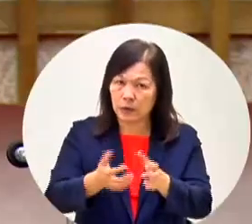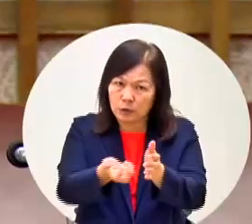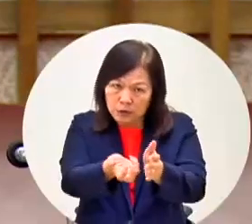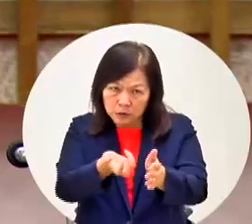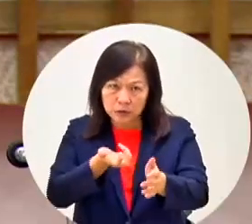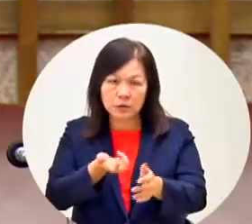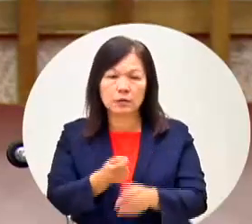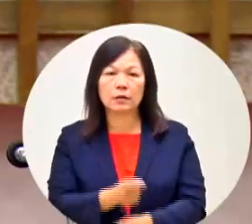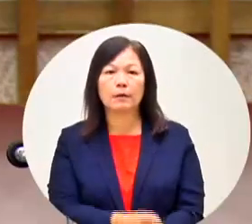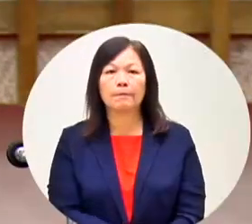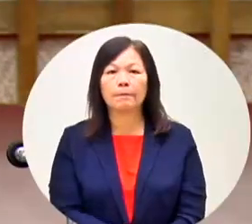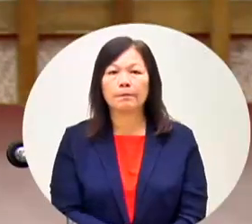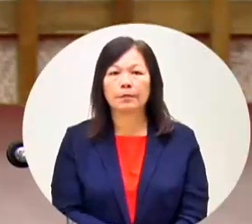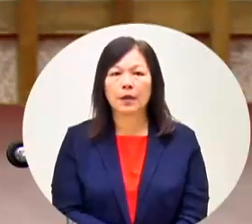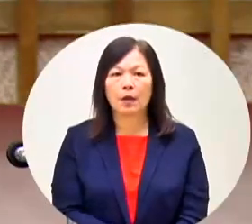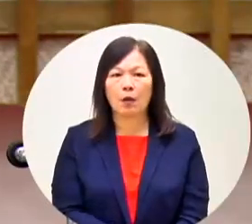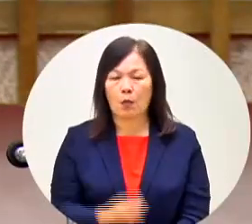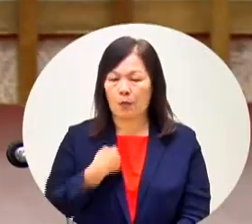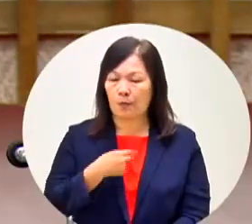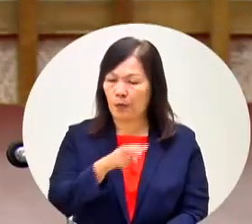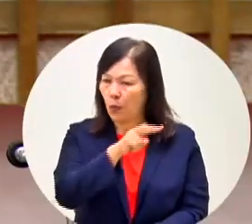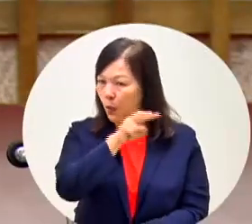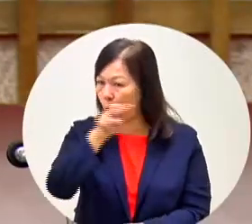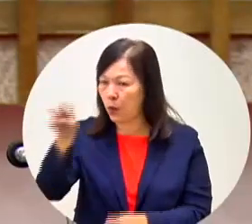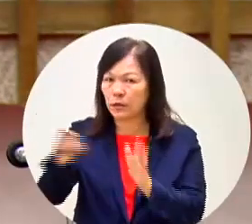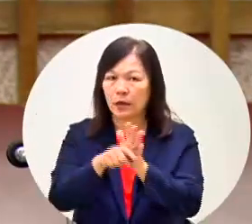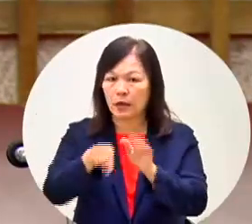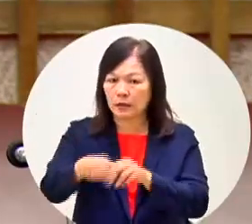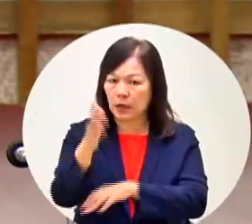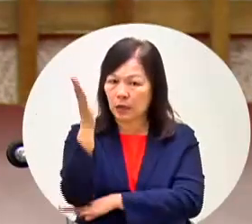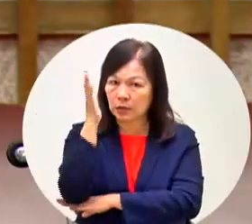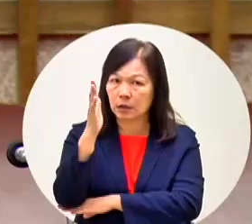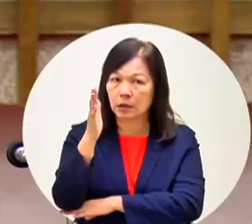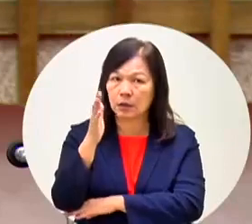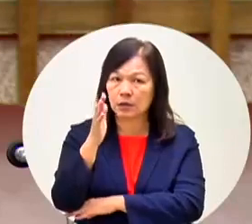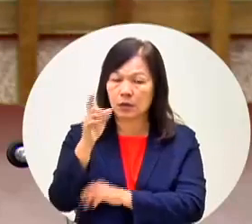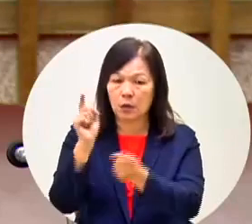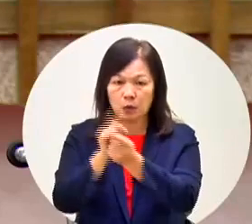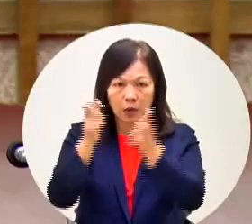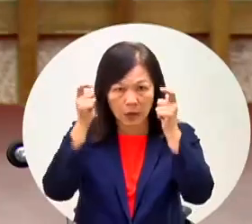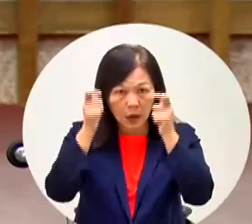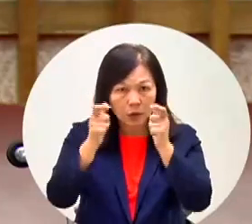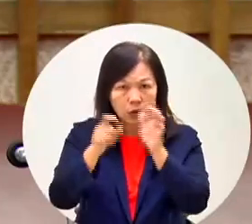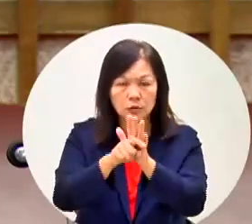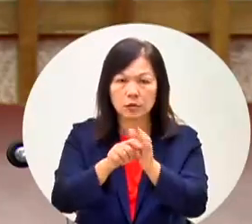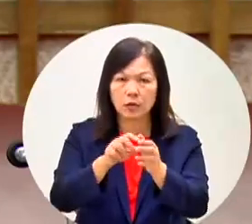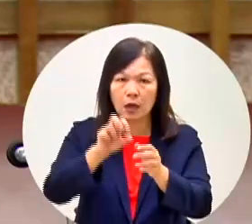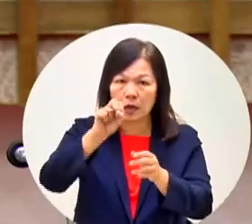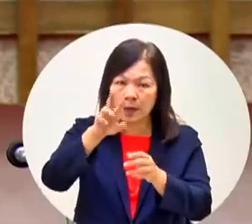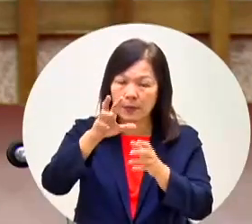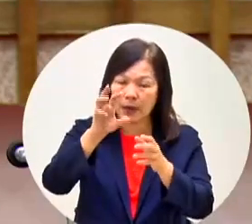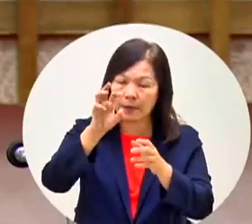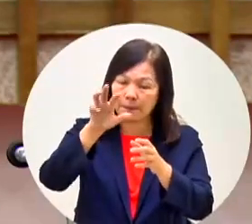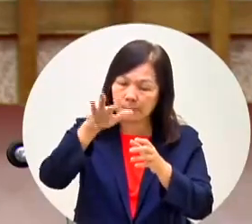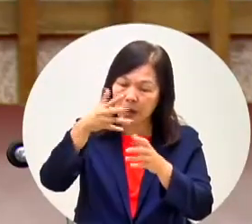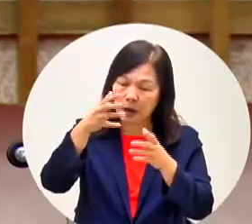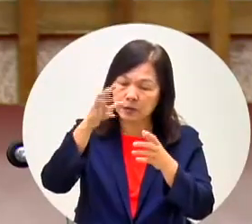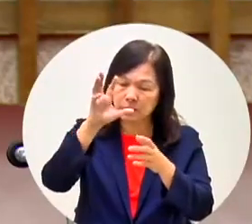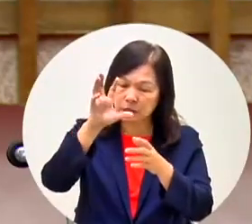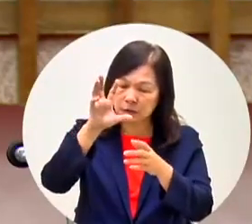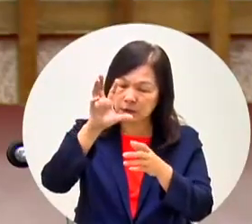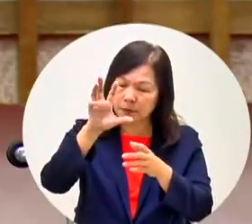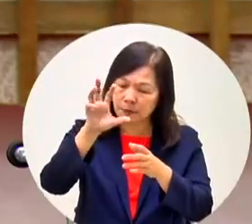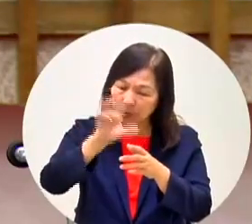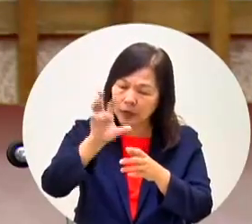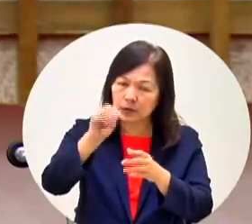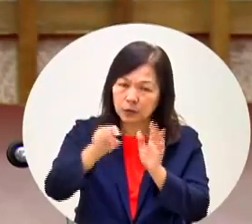到这个政策是对于我们高雄市280万市民最好的一个政策。当然，